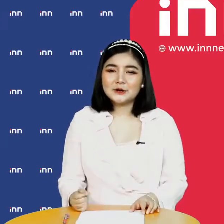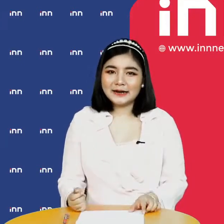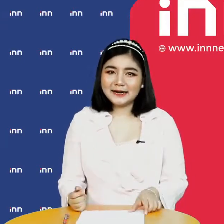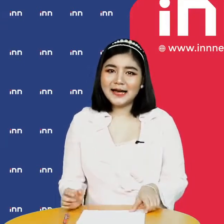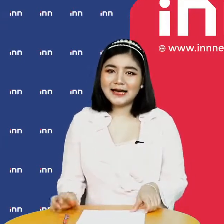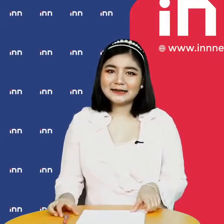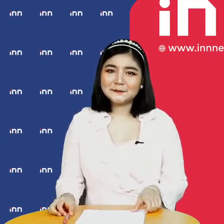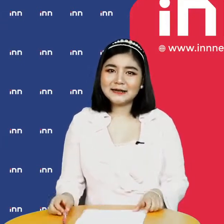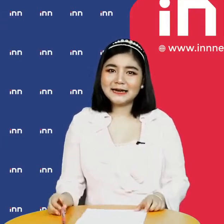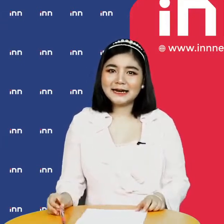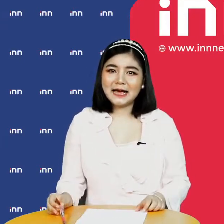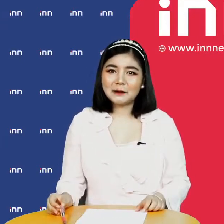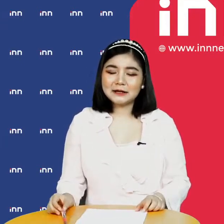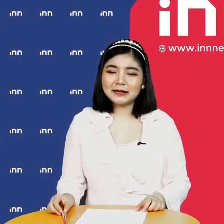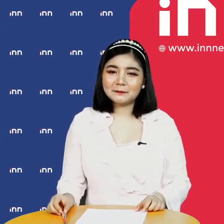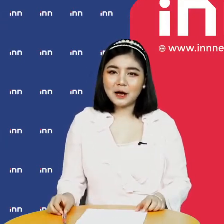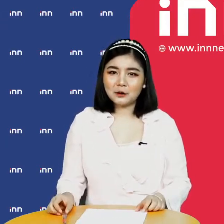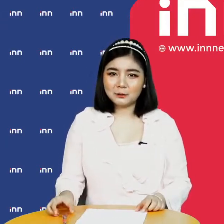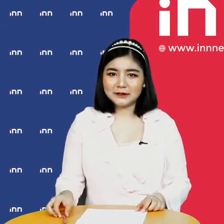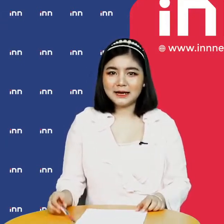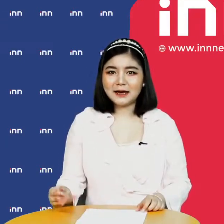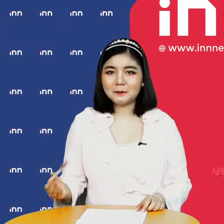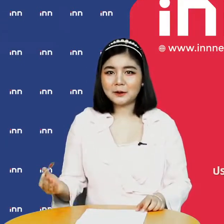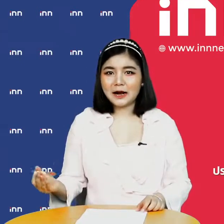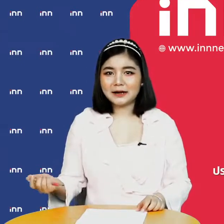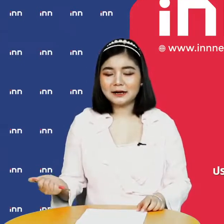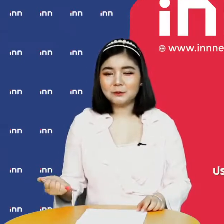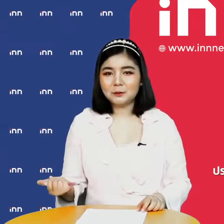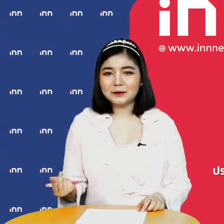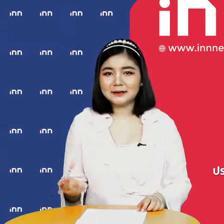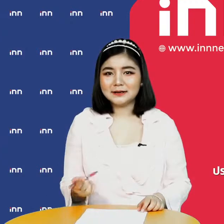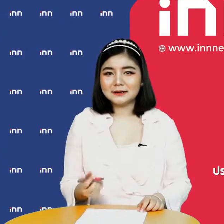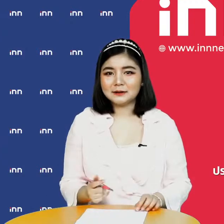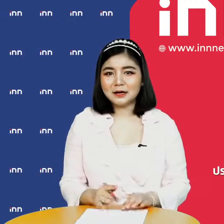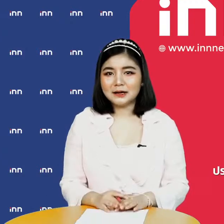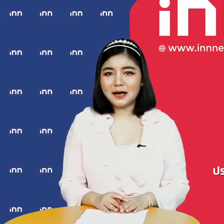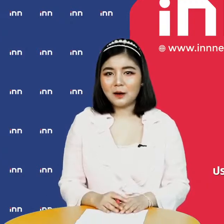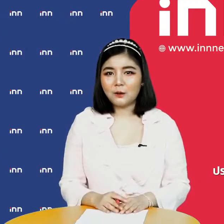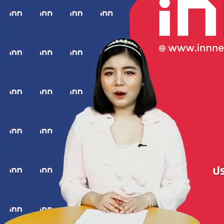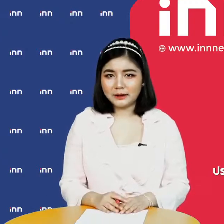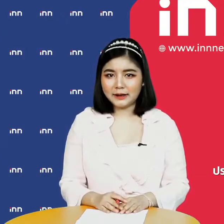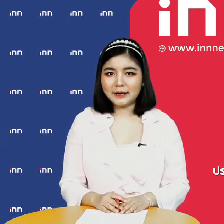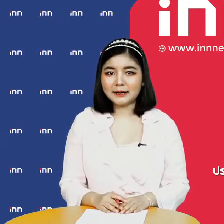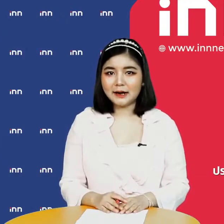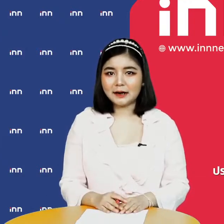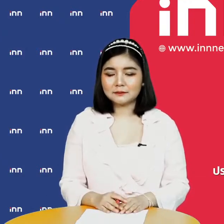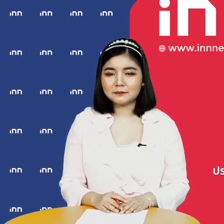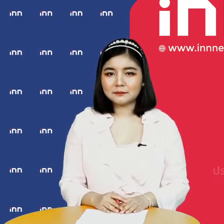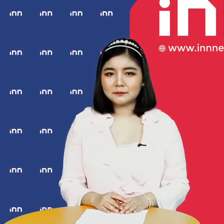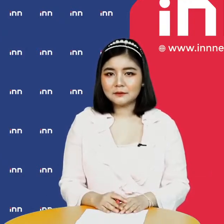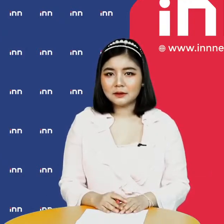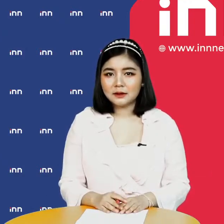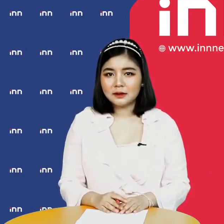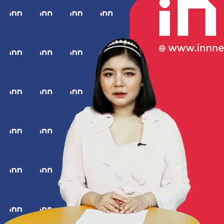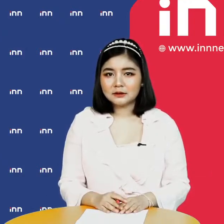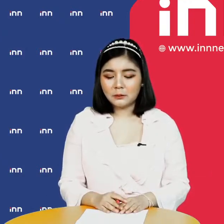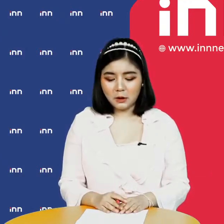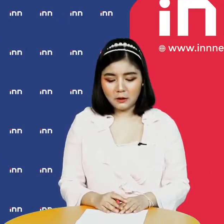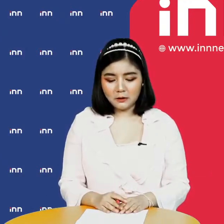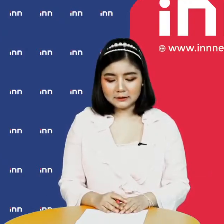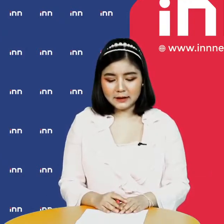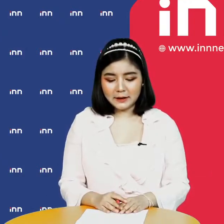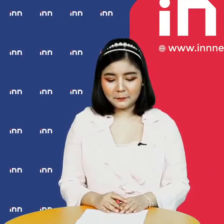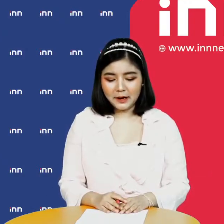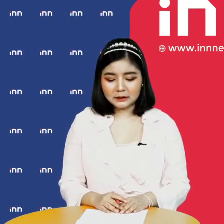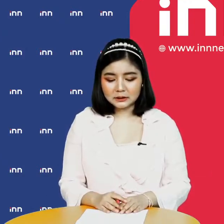สวัสดีค่ะ14นาฬิกามาติดตามข่าวกับดิฉันปรางคณิตบุญเผยจากสำนักข่าว INN ค่ะศบค.